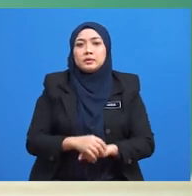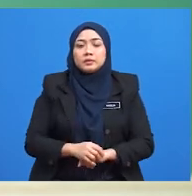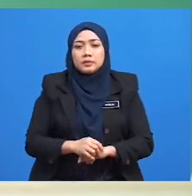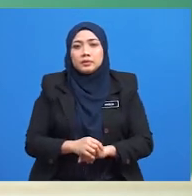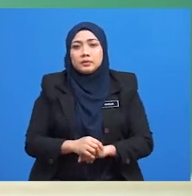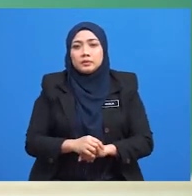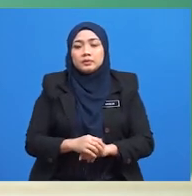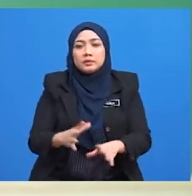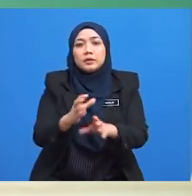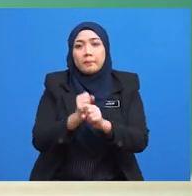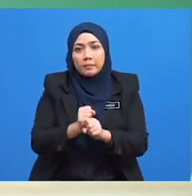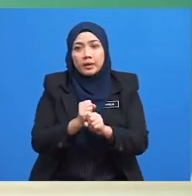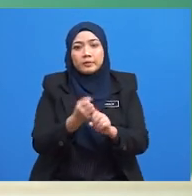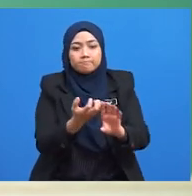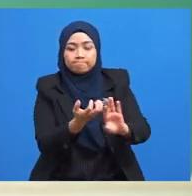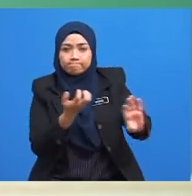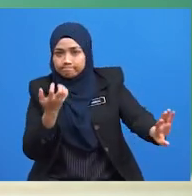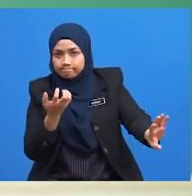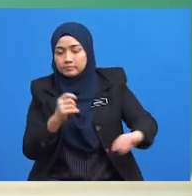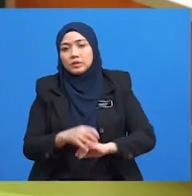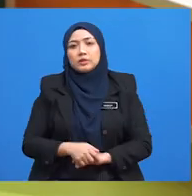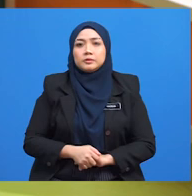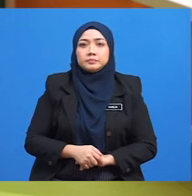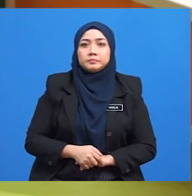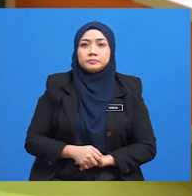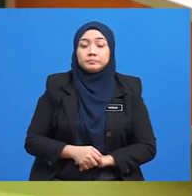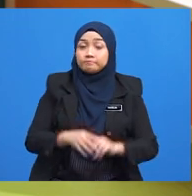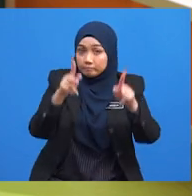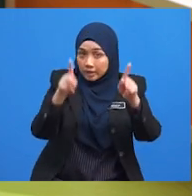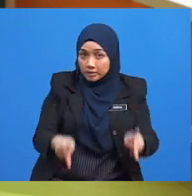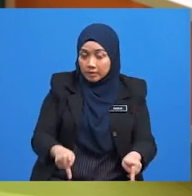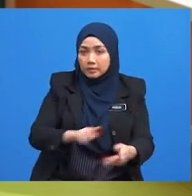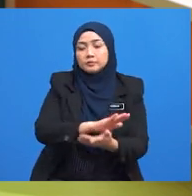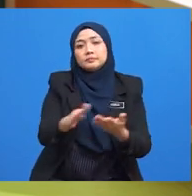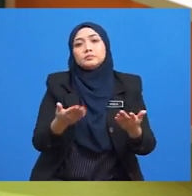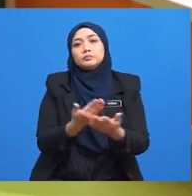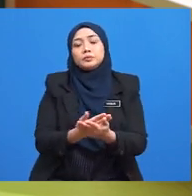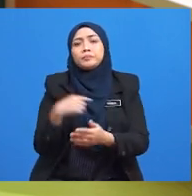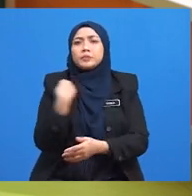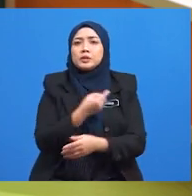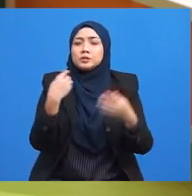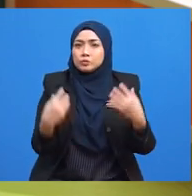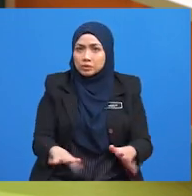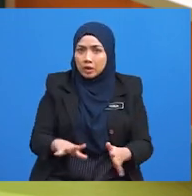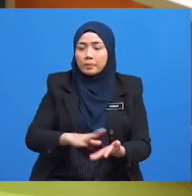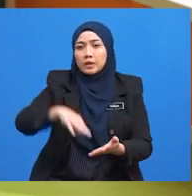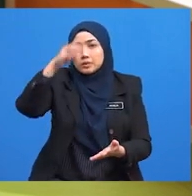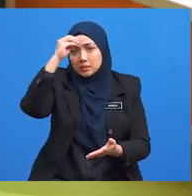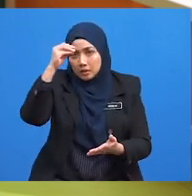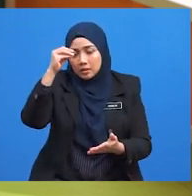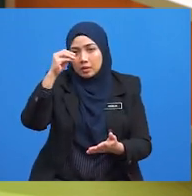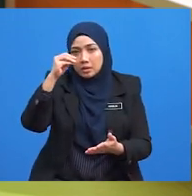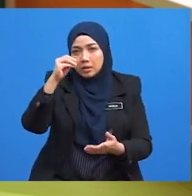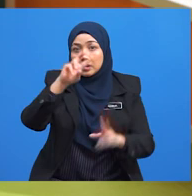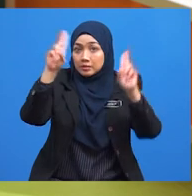sistem dapat dielakkan. Baiklah pelajar, kita telah selesai mempelajari tajuk